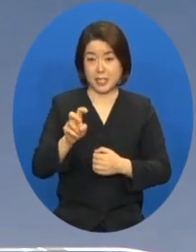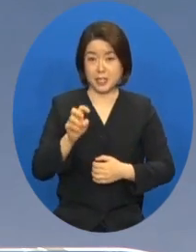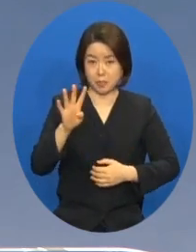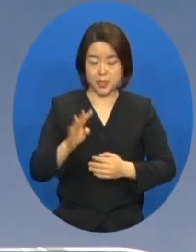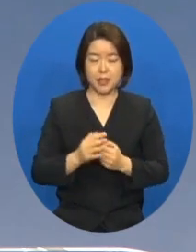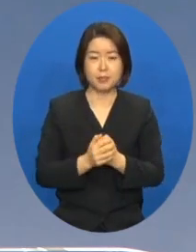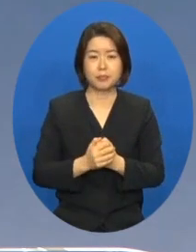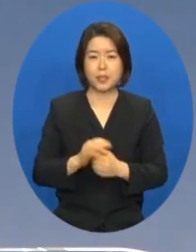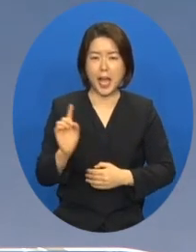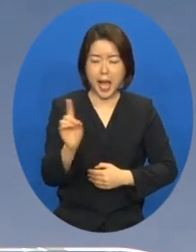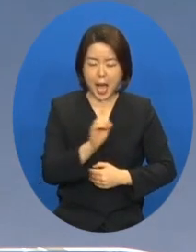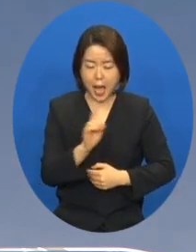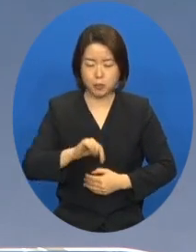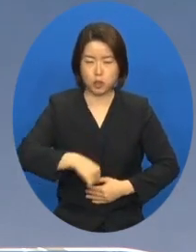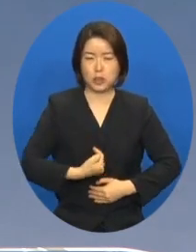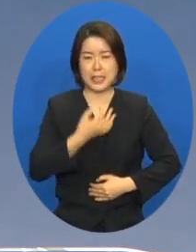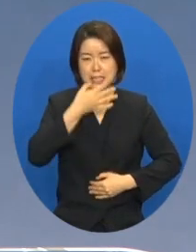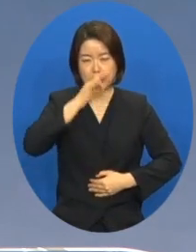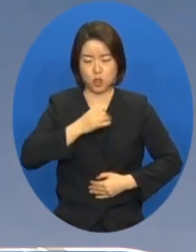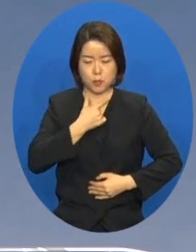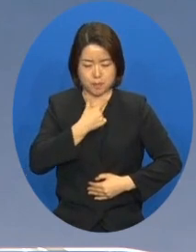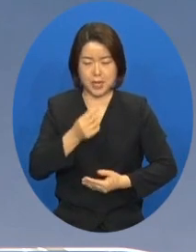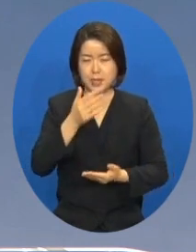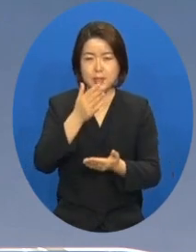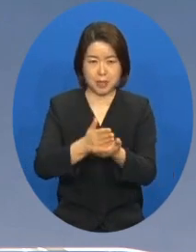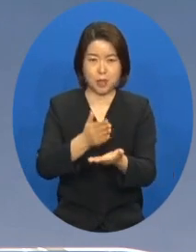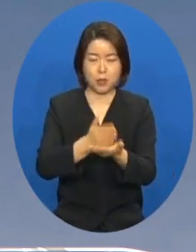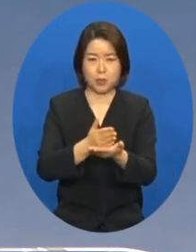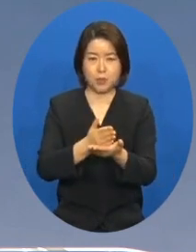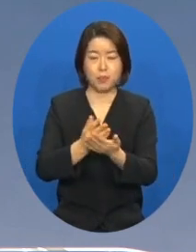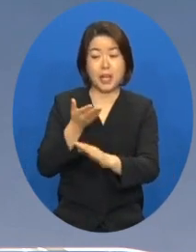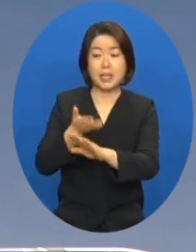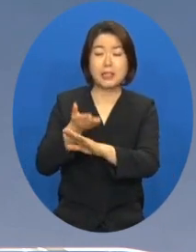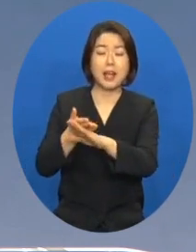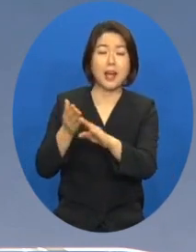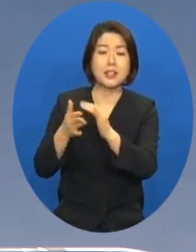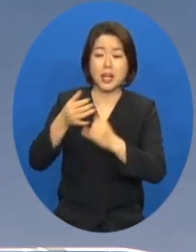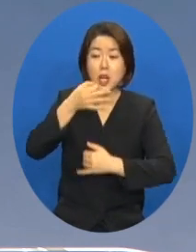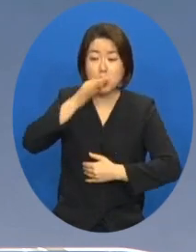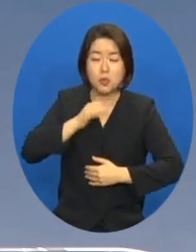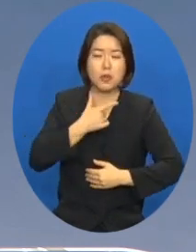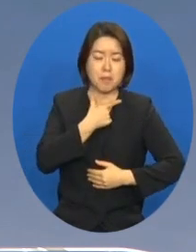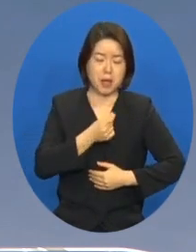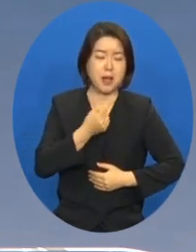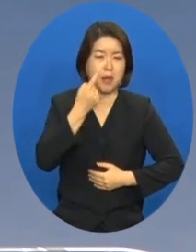아무도 자기의 유익을 추구하지 말고 남의 유익을 추구하십시오.